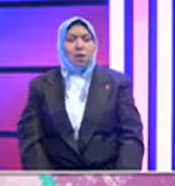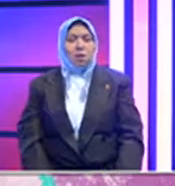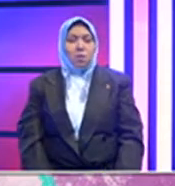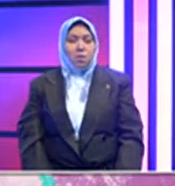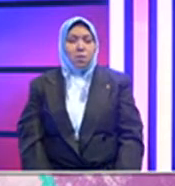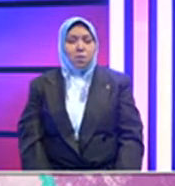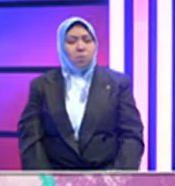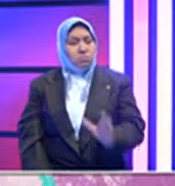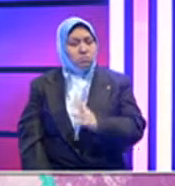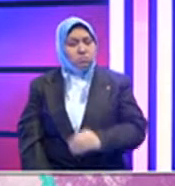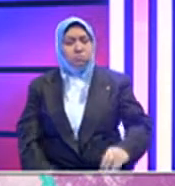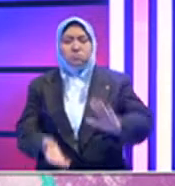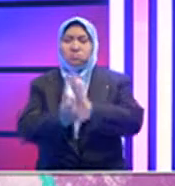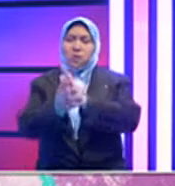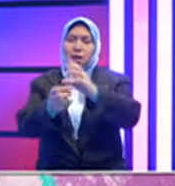Hai Wah